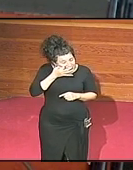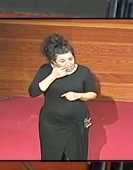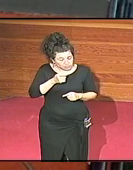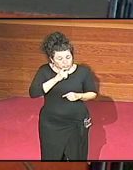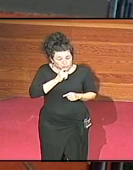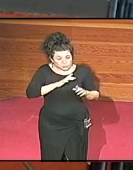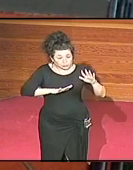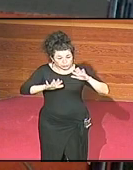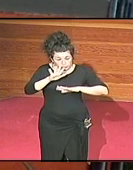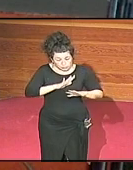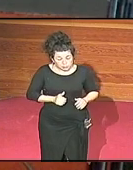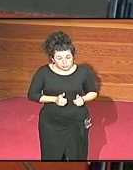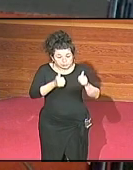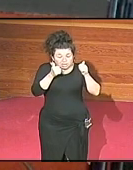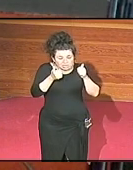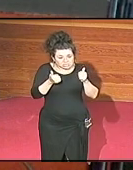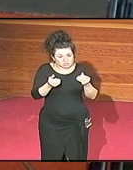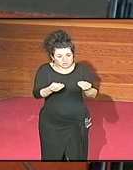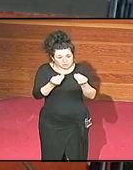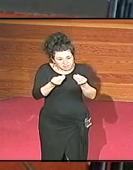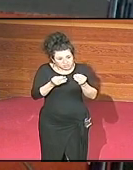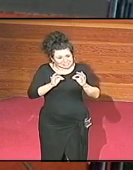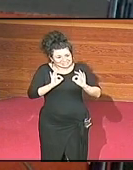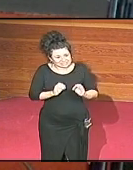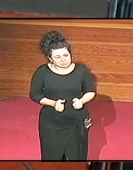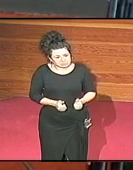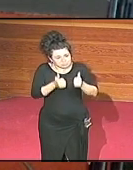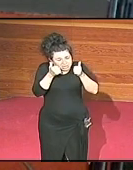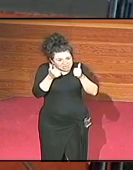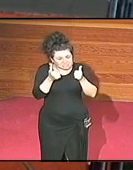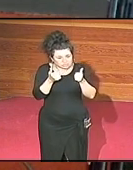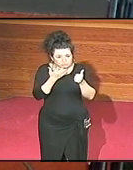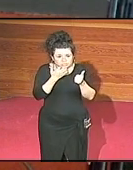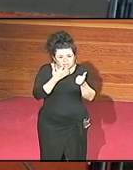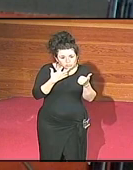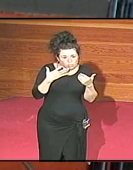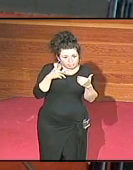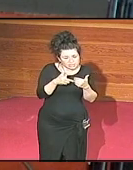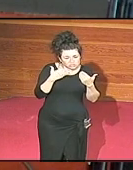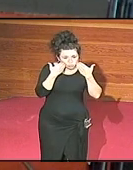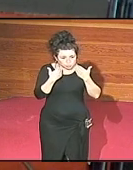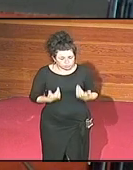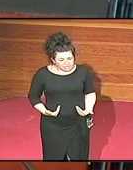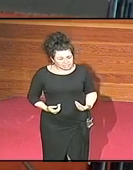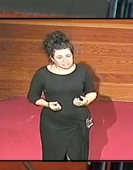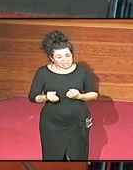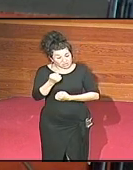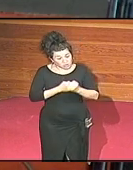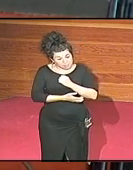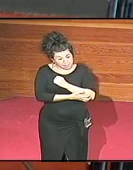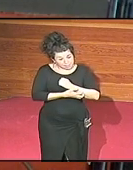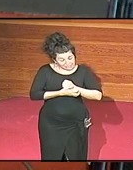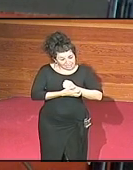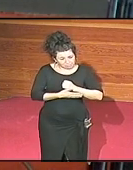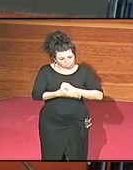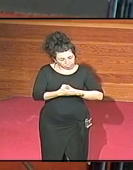gehiago, formazio espezializatuago, ez dela giza eskubideetan eta prekarietate ekonomikoaz gain adibidez